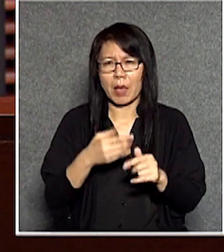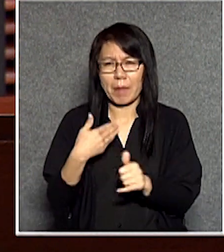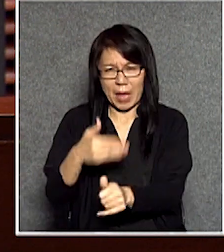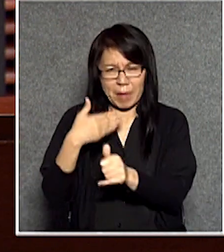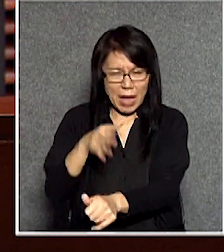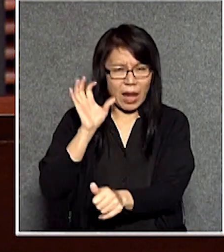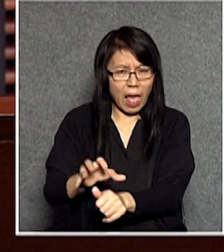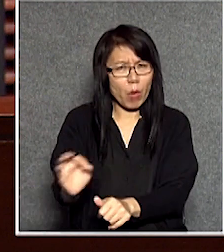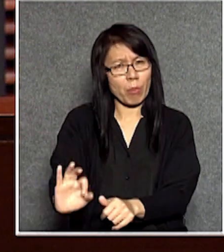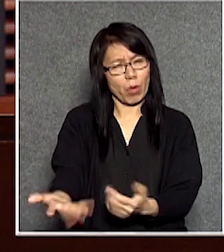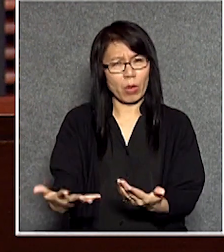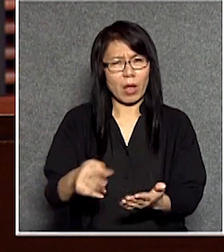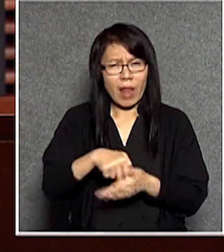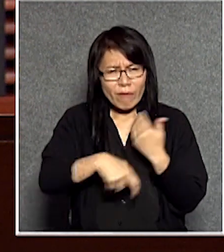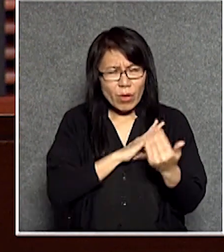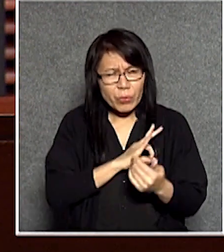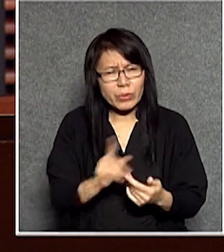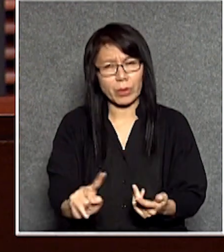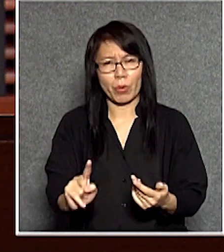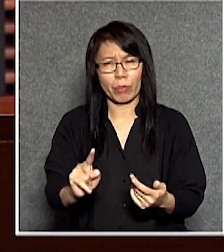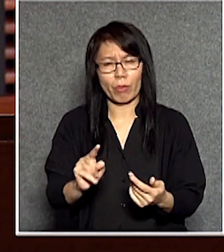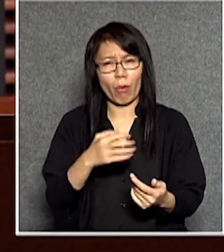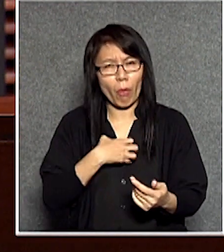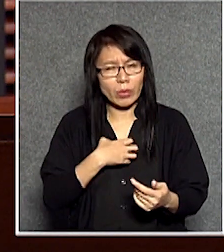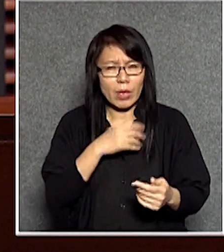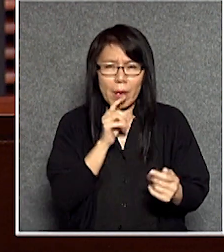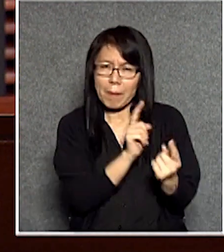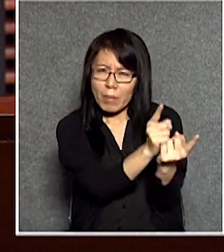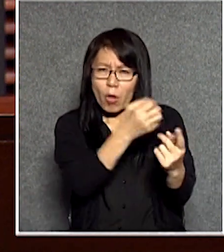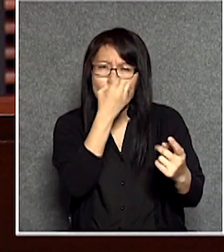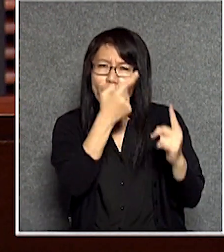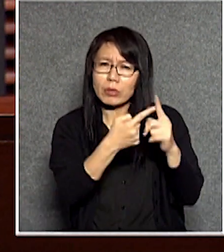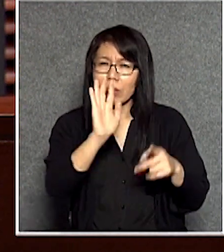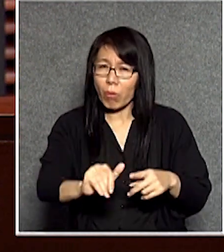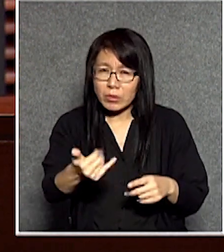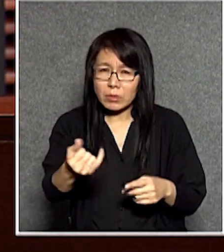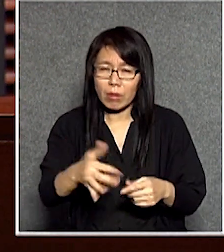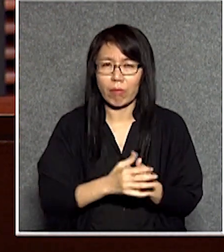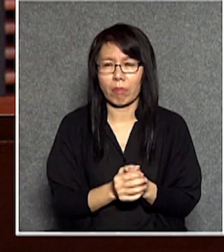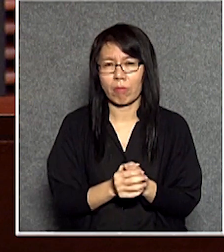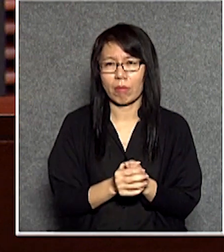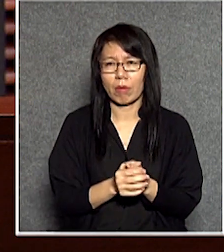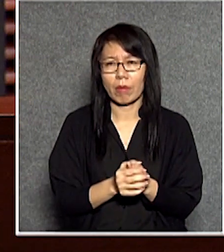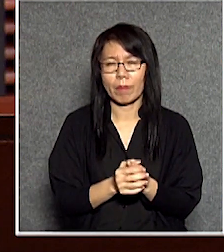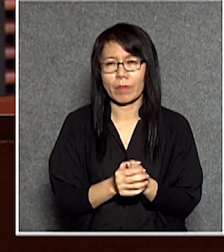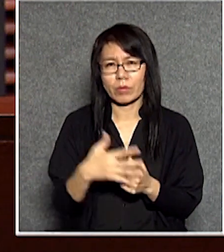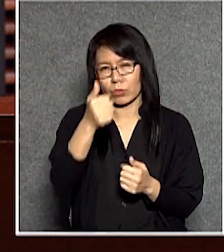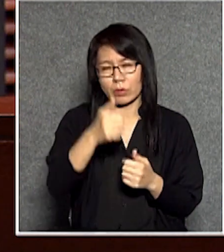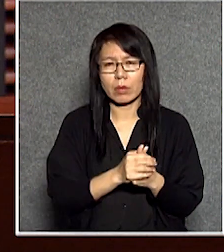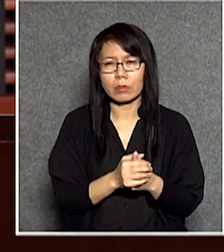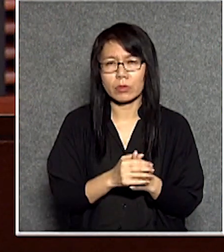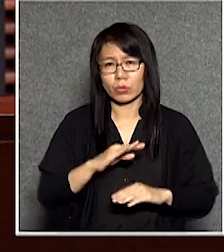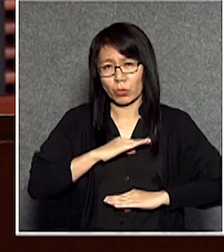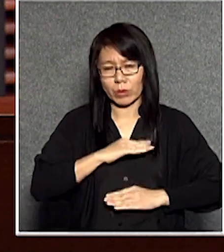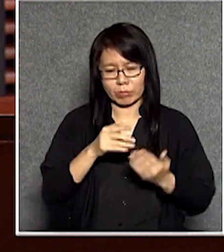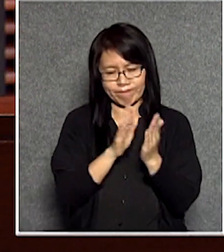責，我們立法會又如何對得住廣大的香港人？主席， 道德經裏面